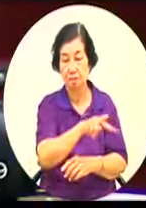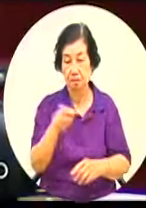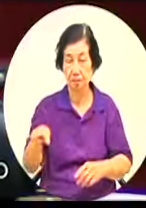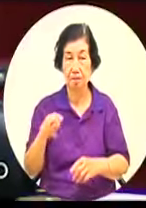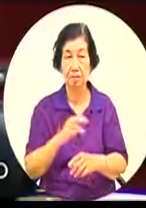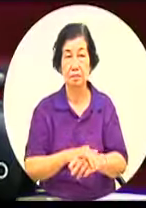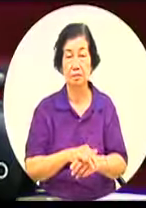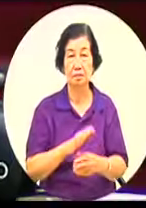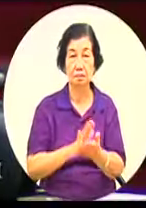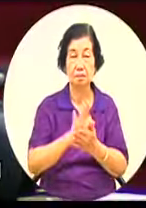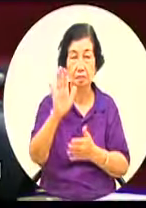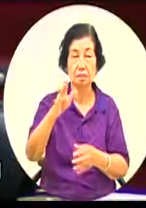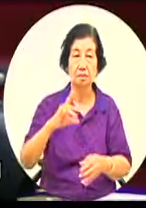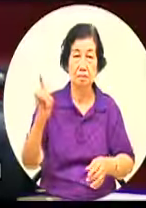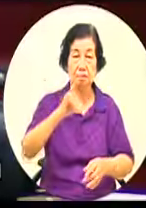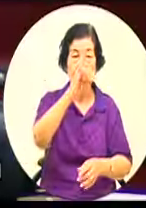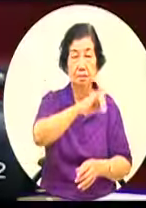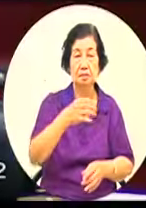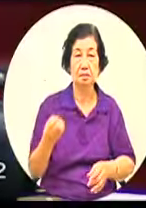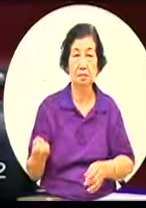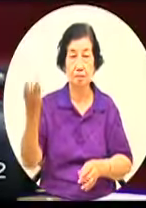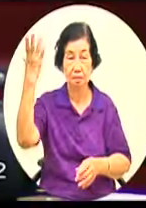这块地上权